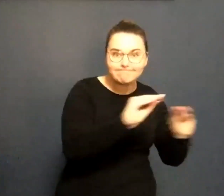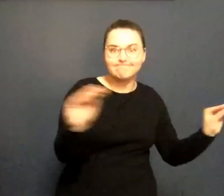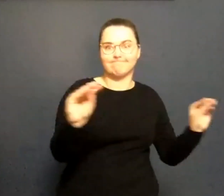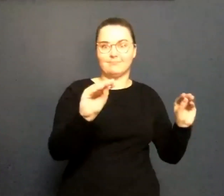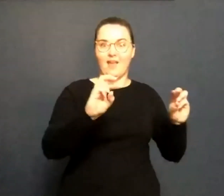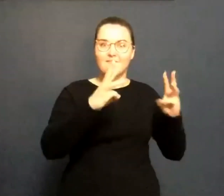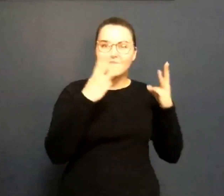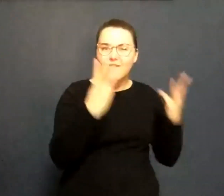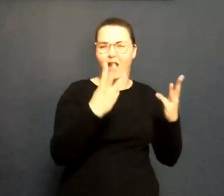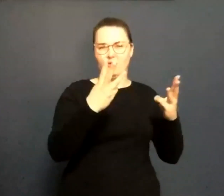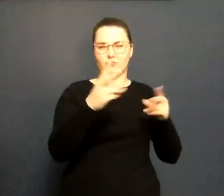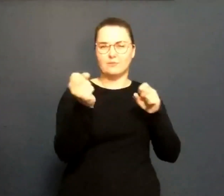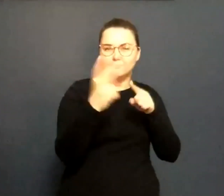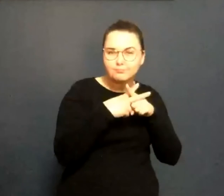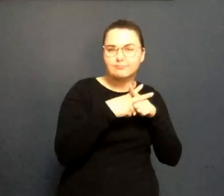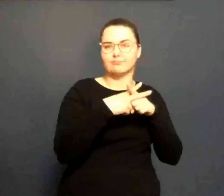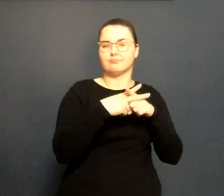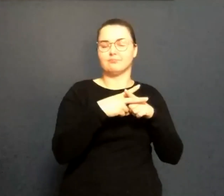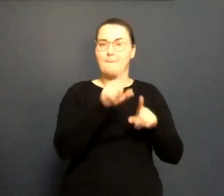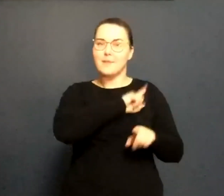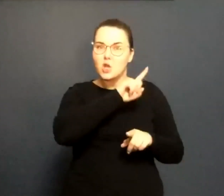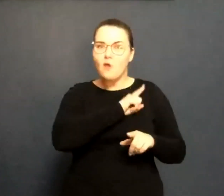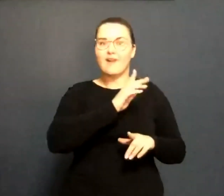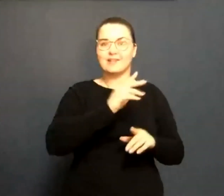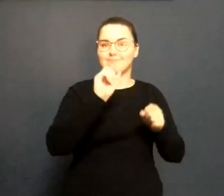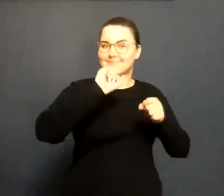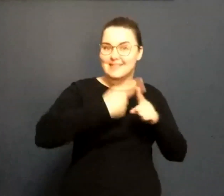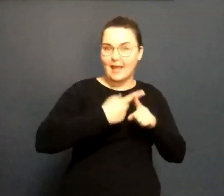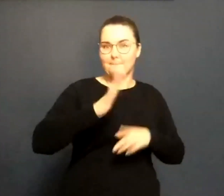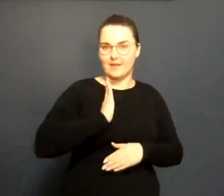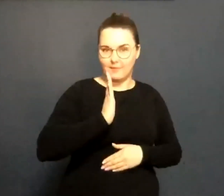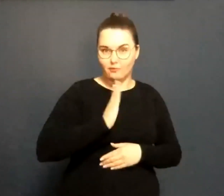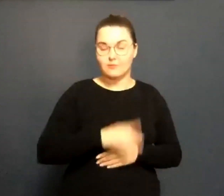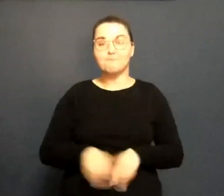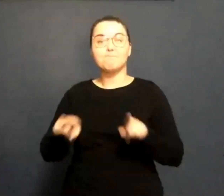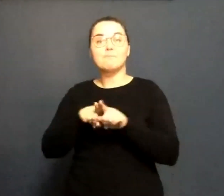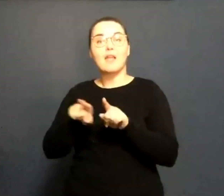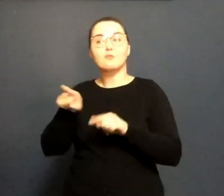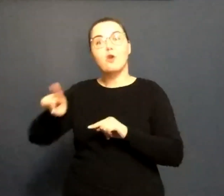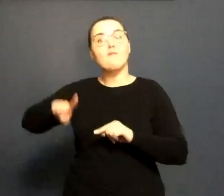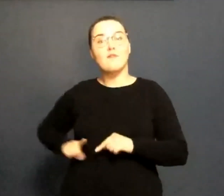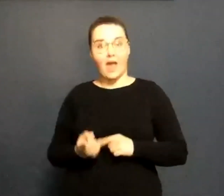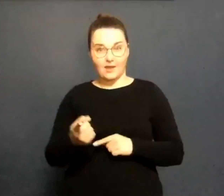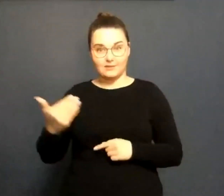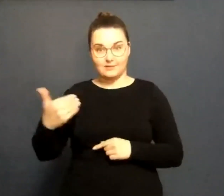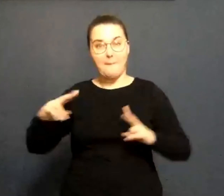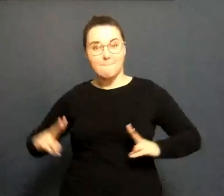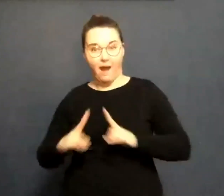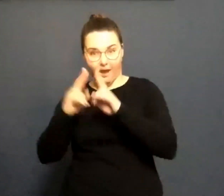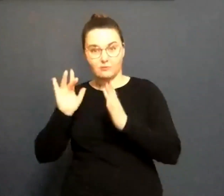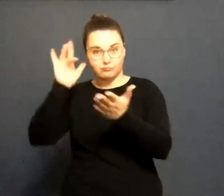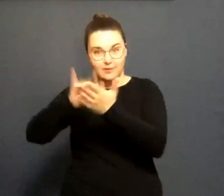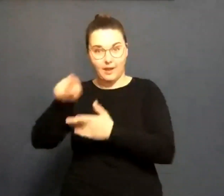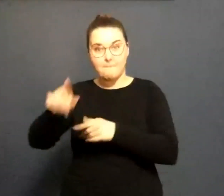tabu w Polsce. Ostatnio we Francji robiono taki projekt w Paryżu, gdzie uczono